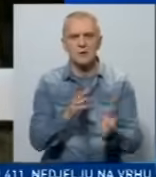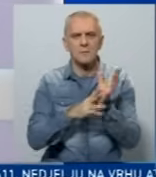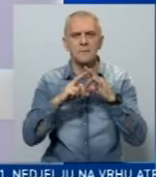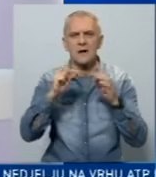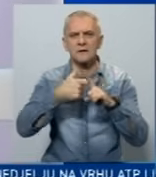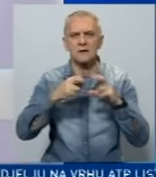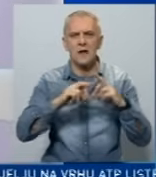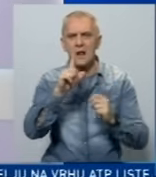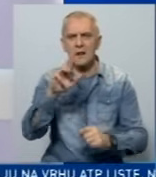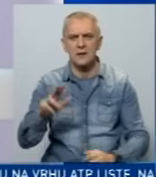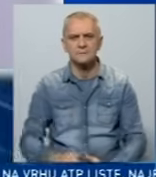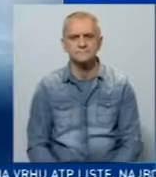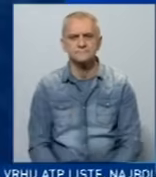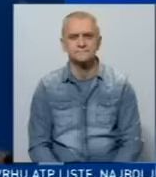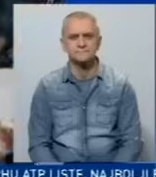Markal.